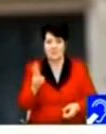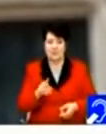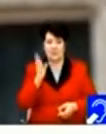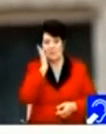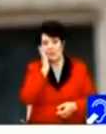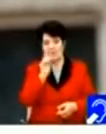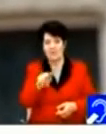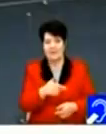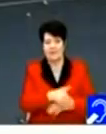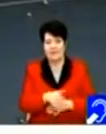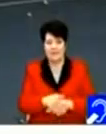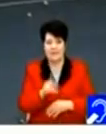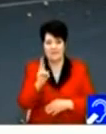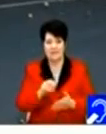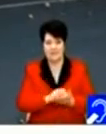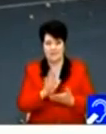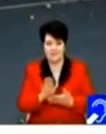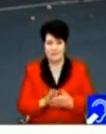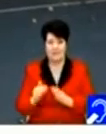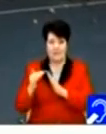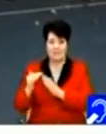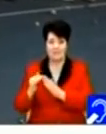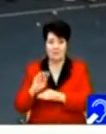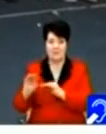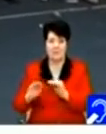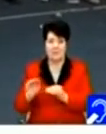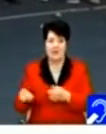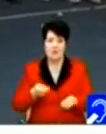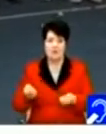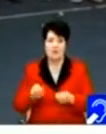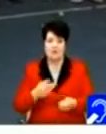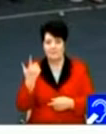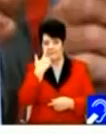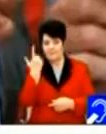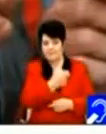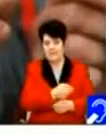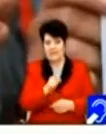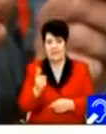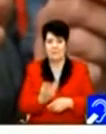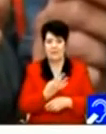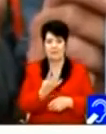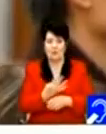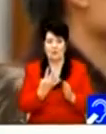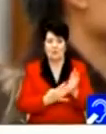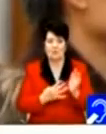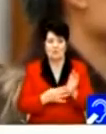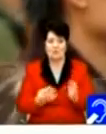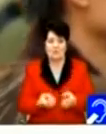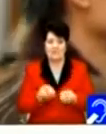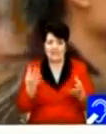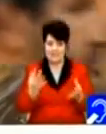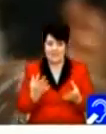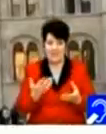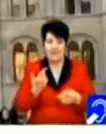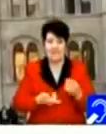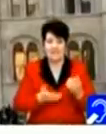în parcuri. Cei care refuză să meargă în adăposturile amenajate de autorități vor fi avertizați de 4 ori în 90 de zile. Dacă persistă